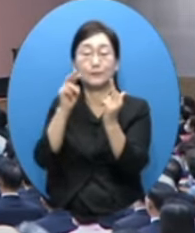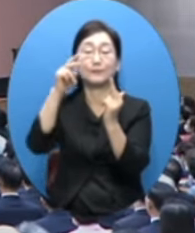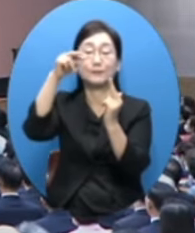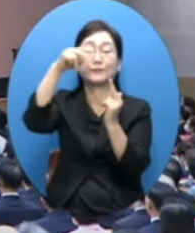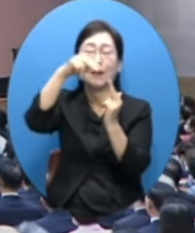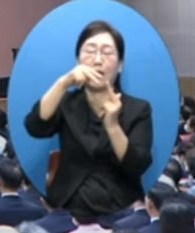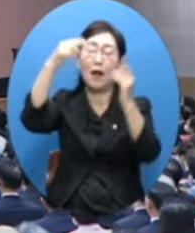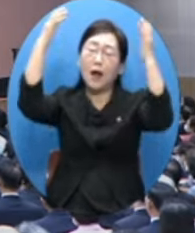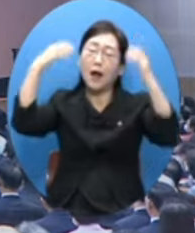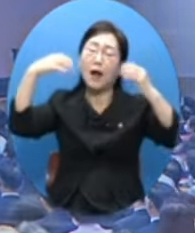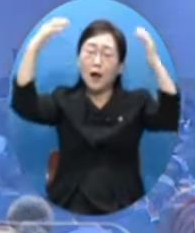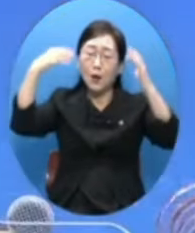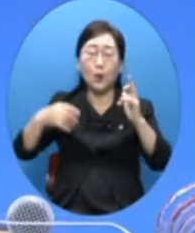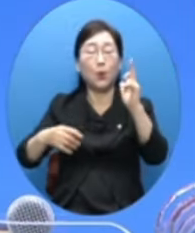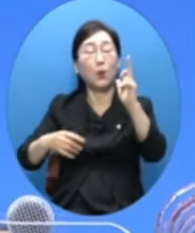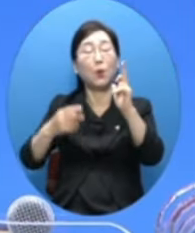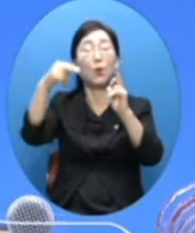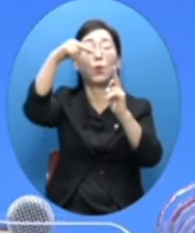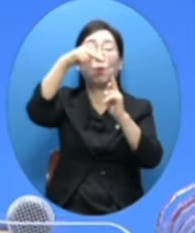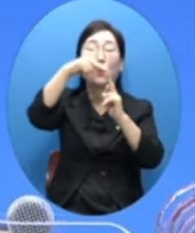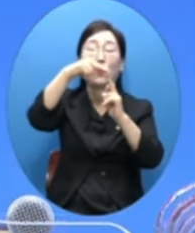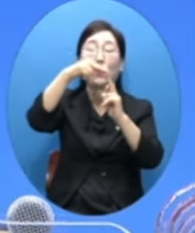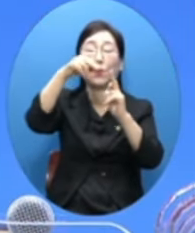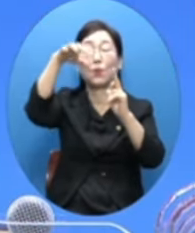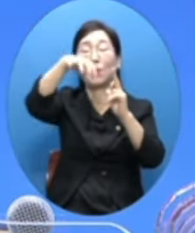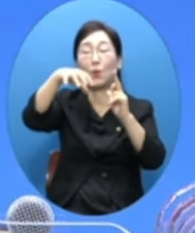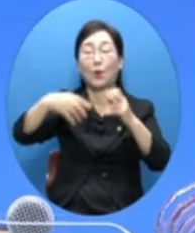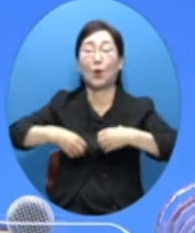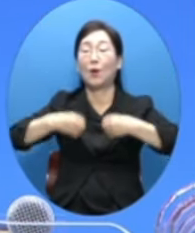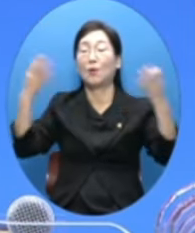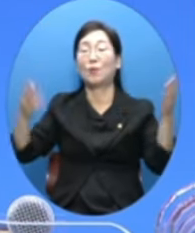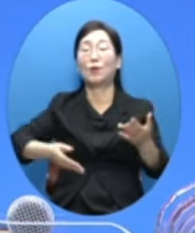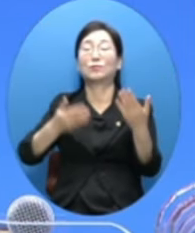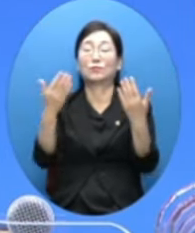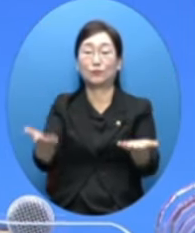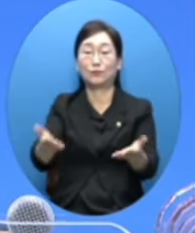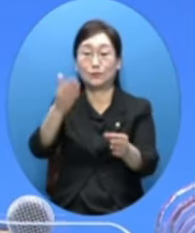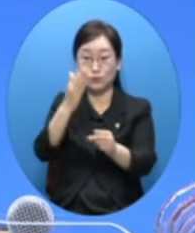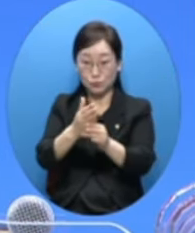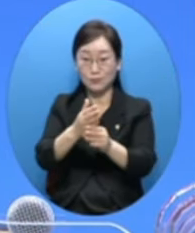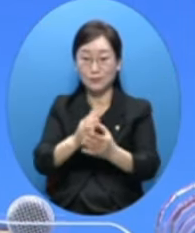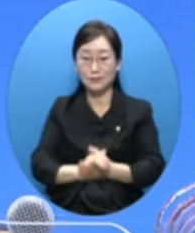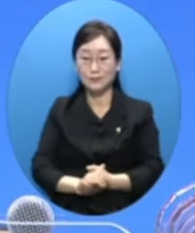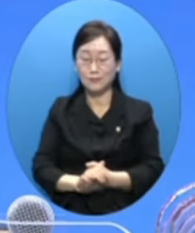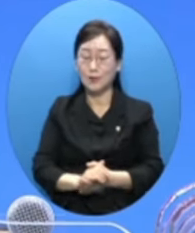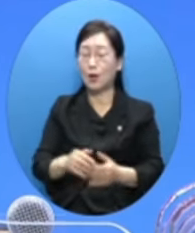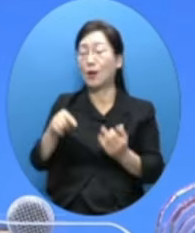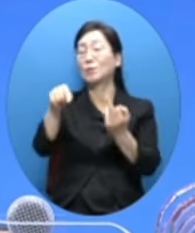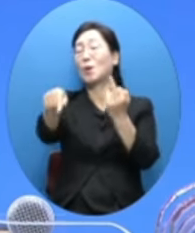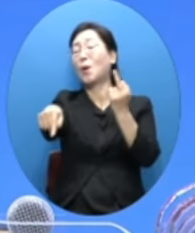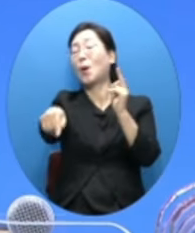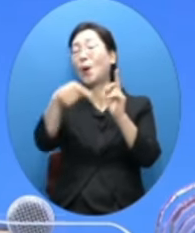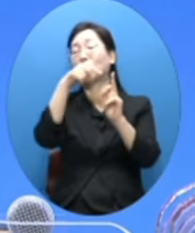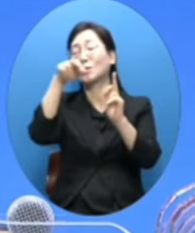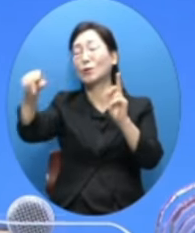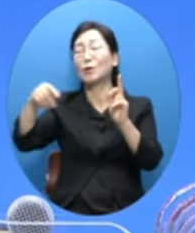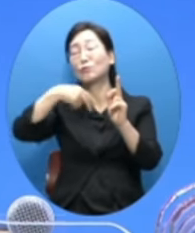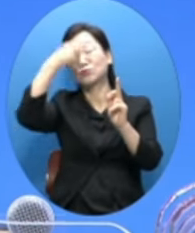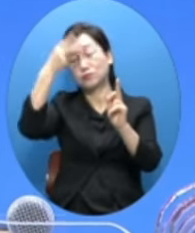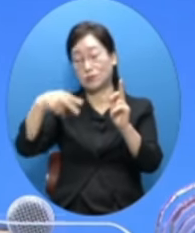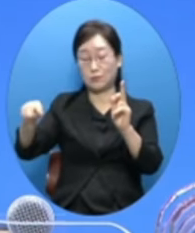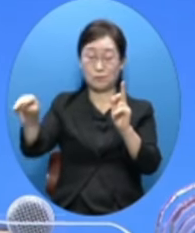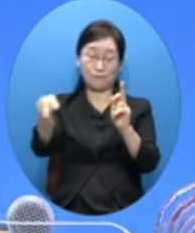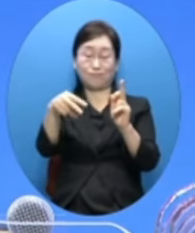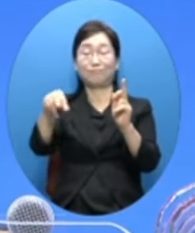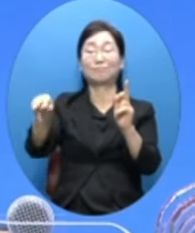너무 더워서 산 정상에서 언덕 위에서 우통을 벗고 앉아서 쉬고 있는데 저 밑에서 웬 술 취한 사람이 올라오더랍니다. 술